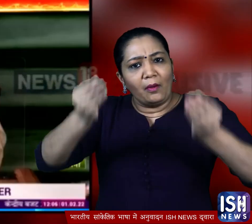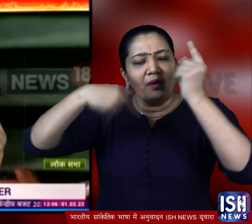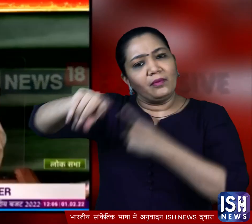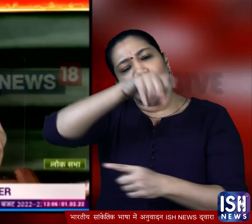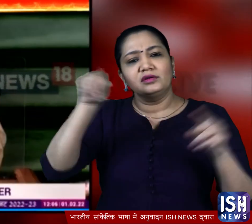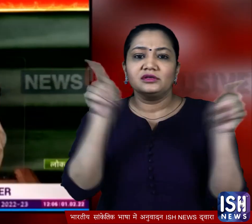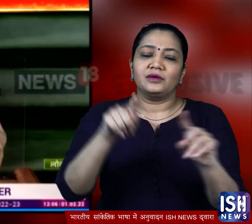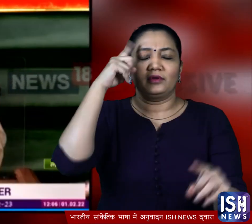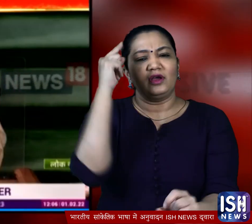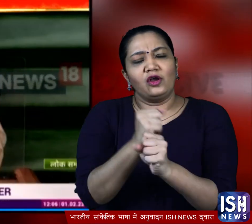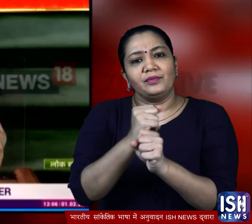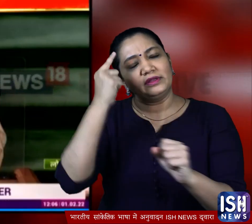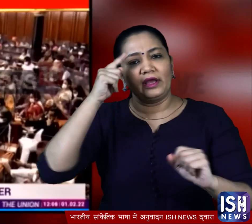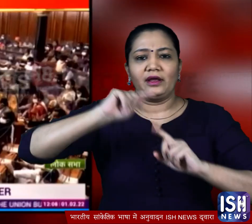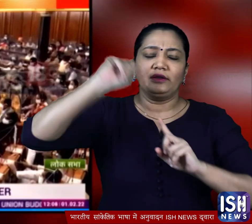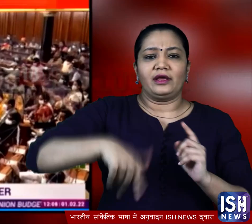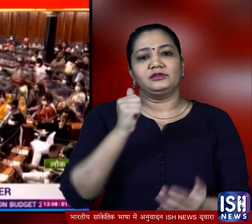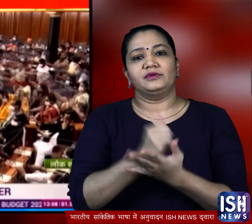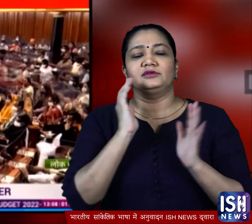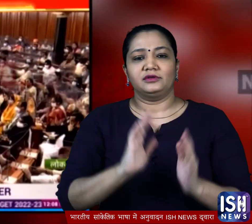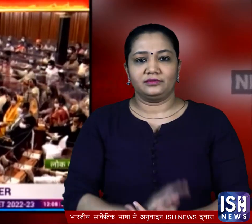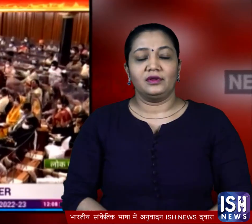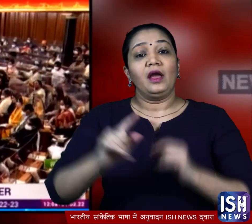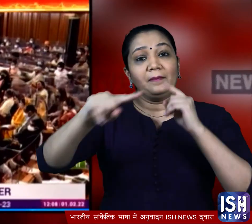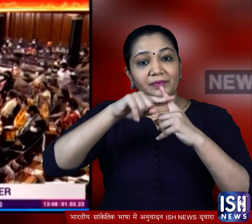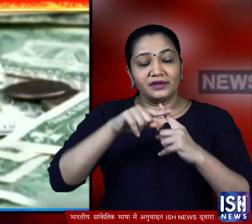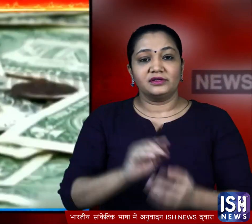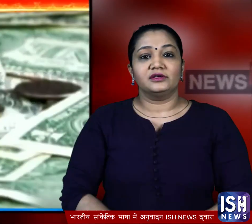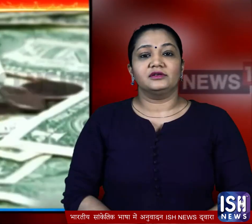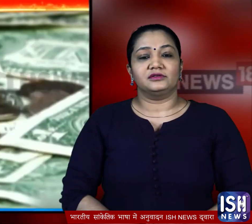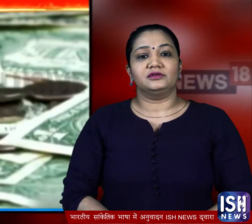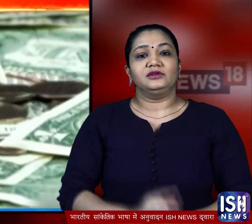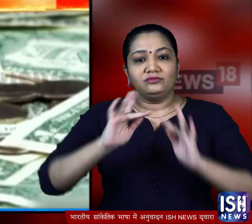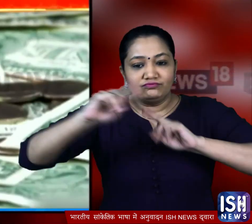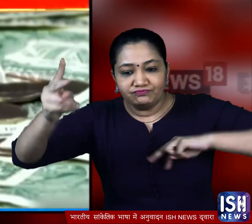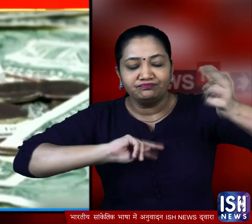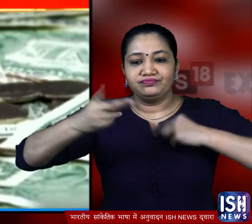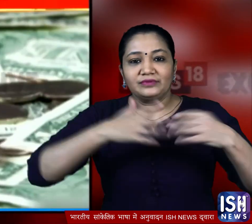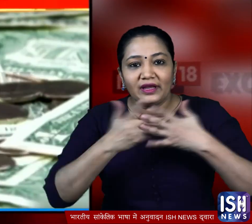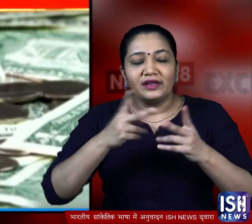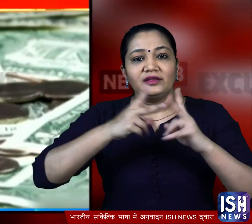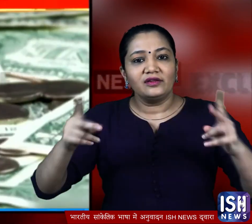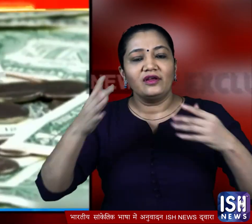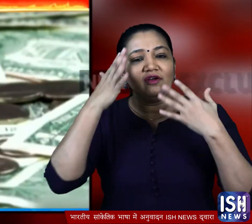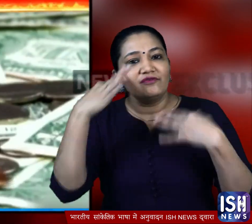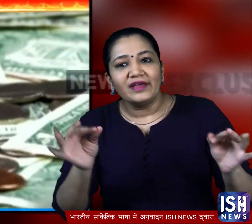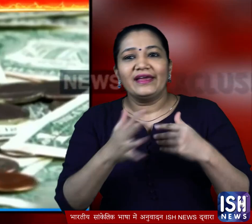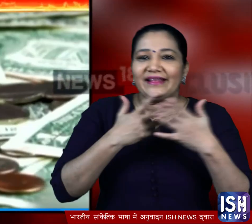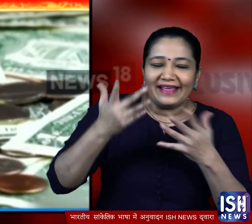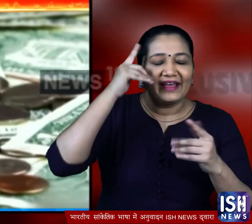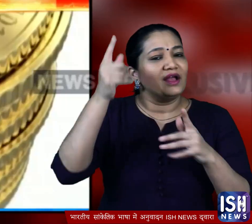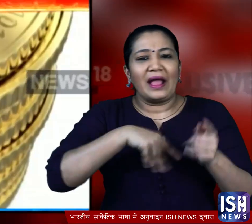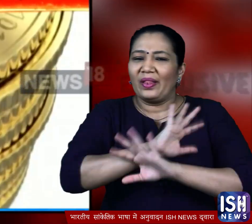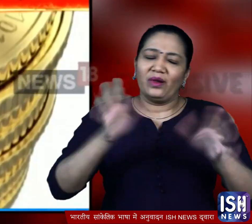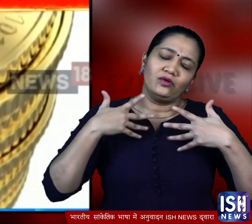बढ़ोतरी हुई है और इसीलिए सरकार ने टैक्स लगाने का फैसला किया। इतना ही नहीं, सरकार क्रिप्टो करेंसी के जरिए लेन देन करने वालों को रियायत देने के मूड